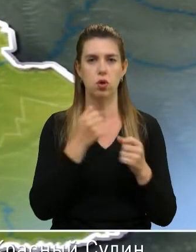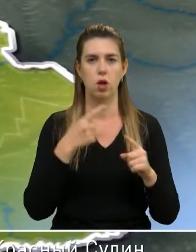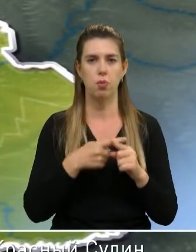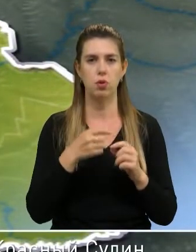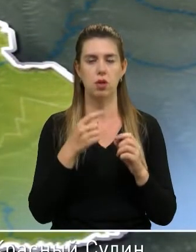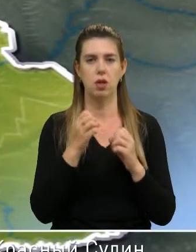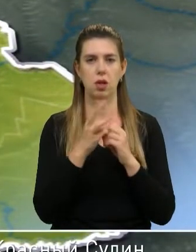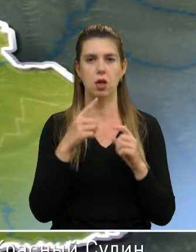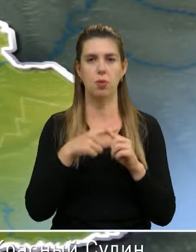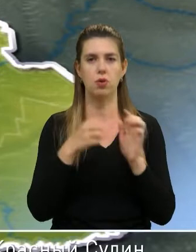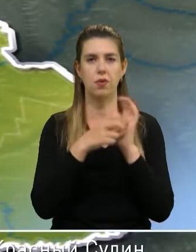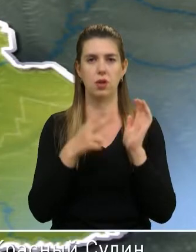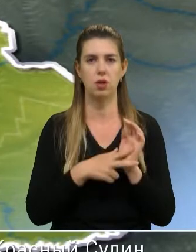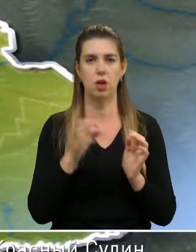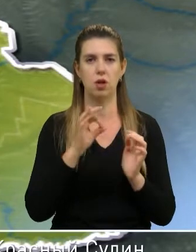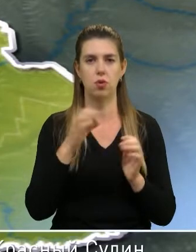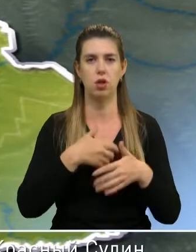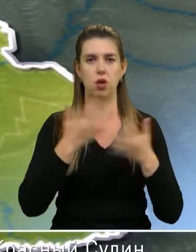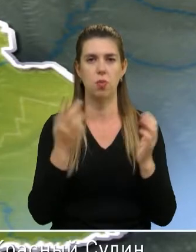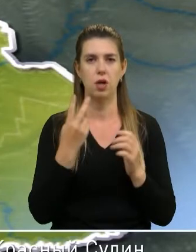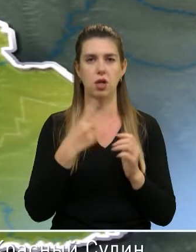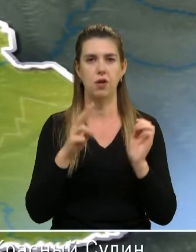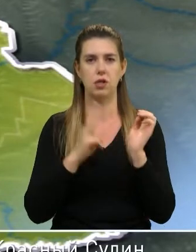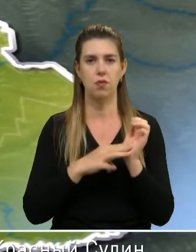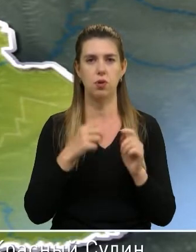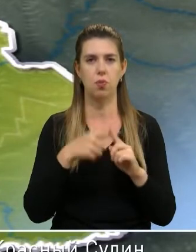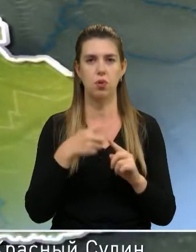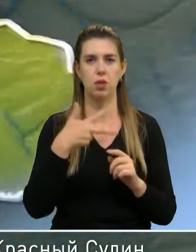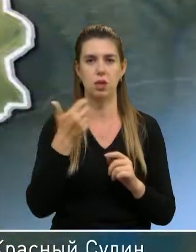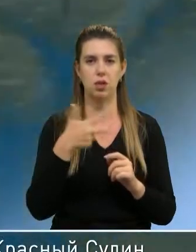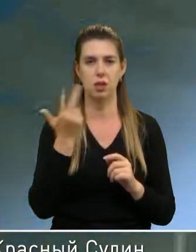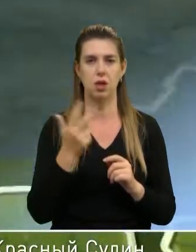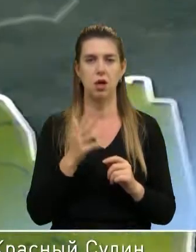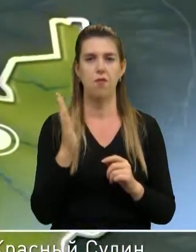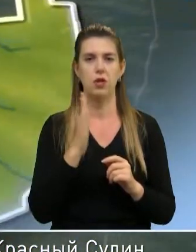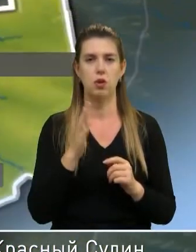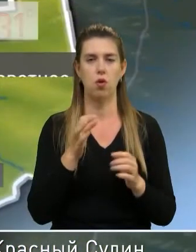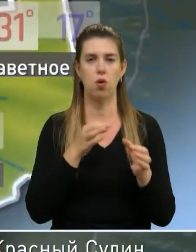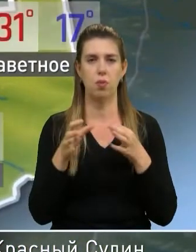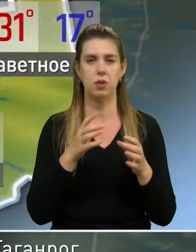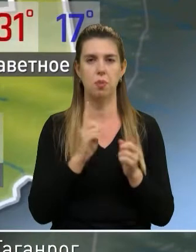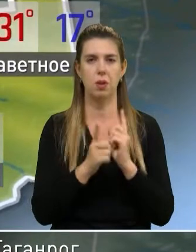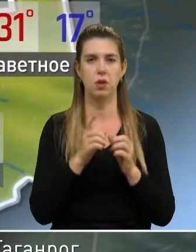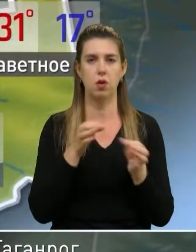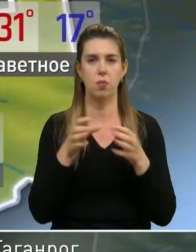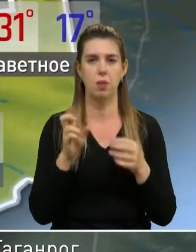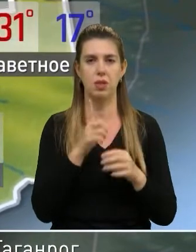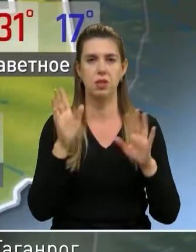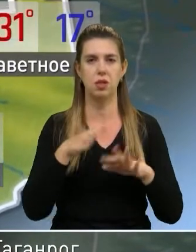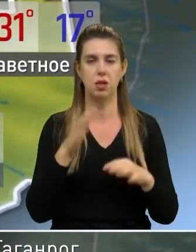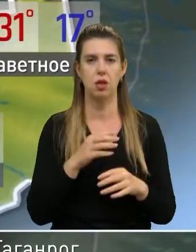плюс 13, плюс 18 градусов, днем плюс 28, плюс 33. На востоке области переменная облачность без